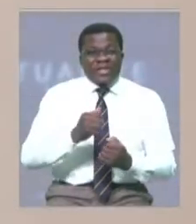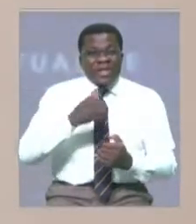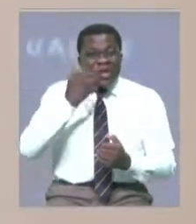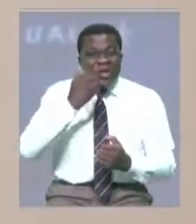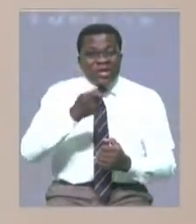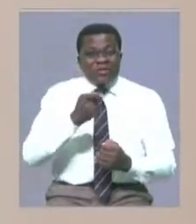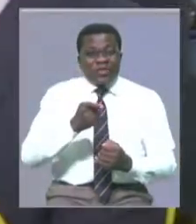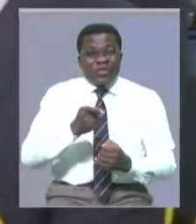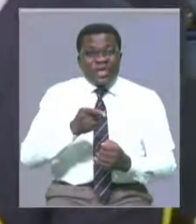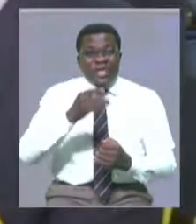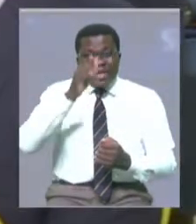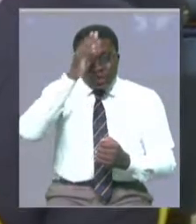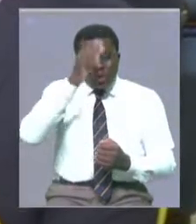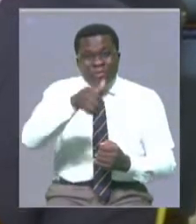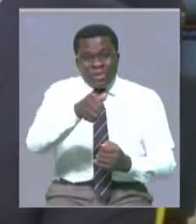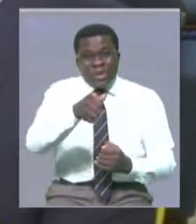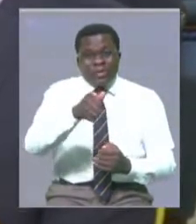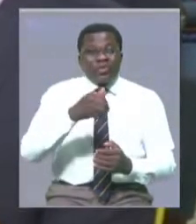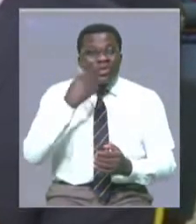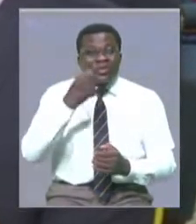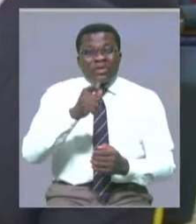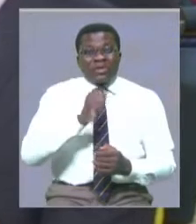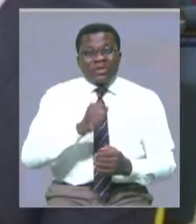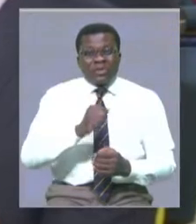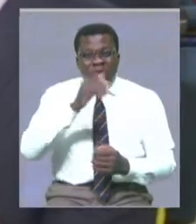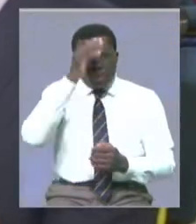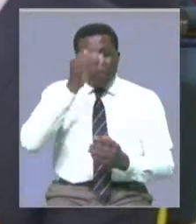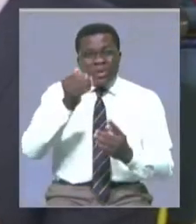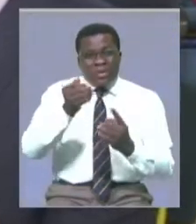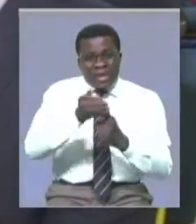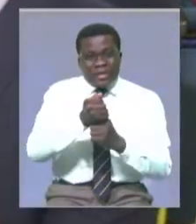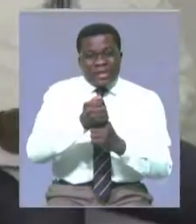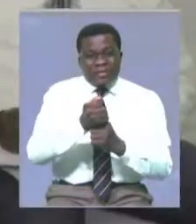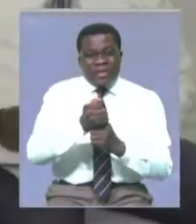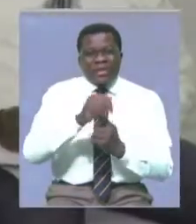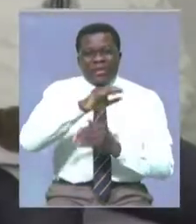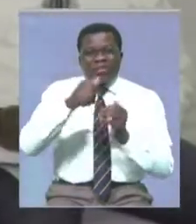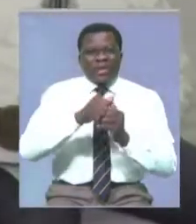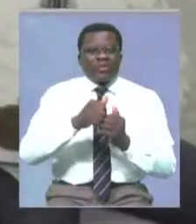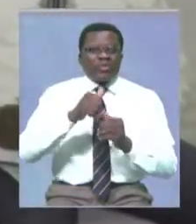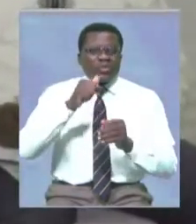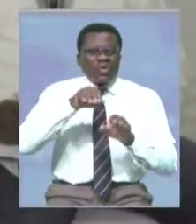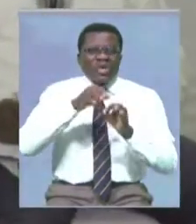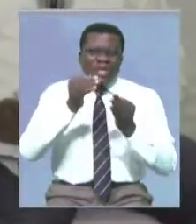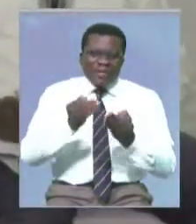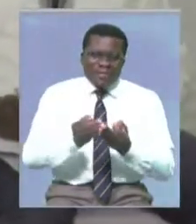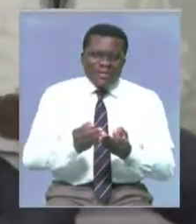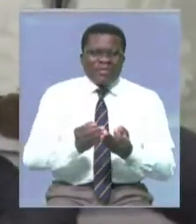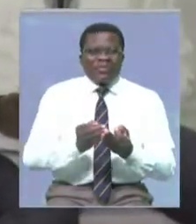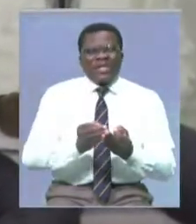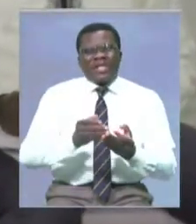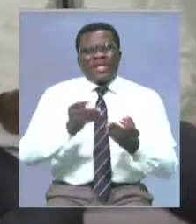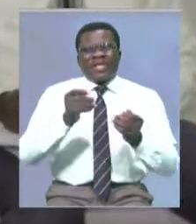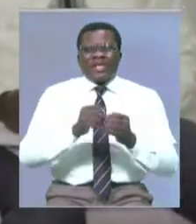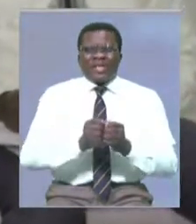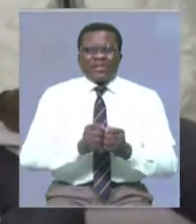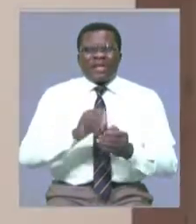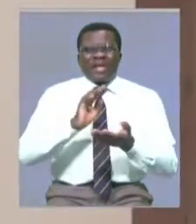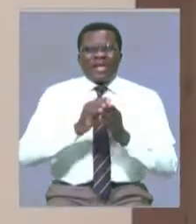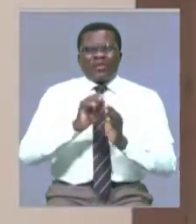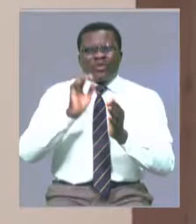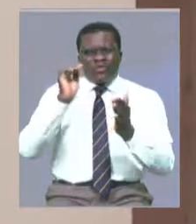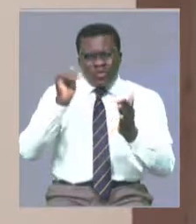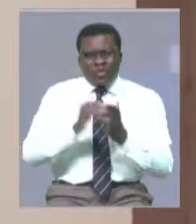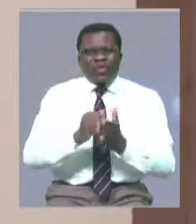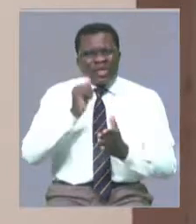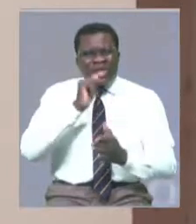de la part de son père. Le papa est en prison, mais toute la famille paternelle a tourné dos à la fille. Et c'est ça ce